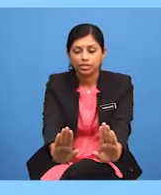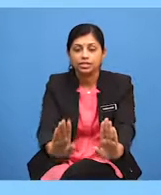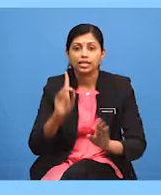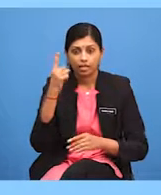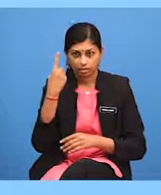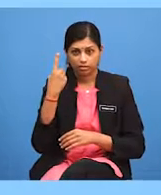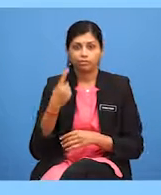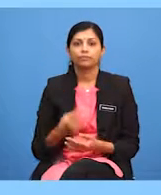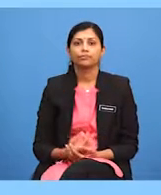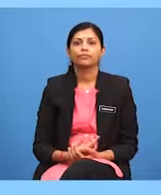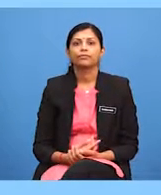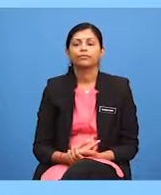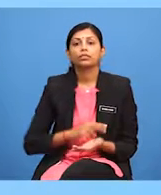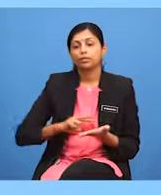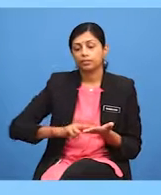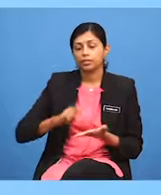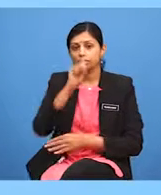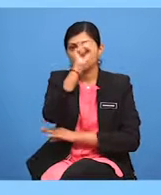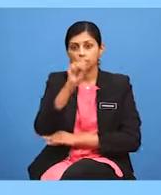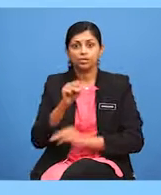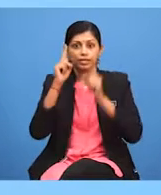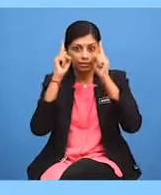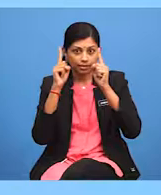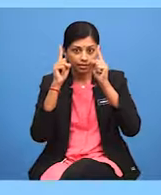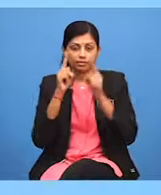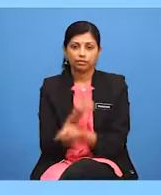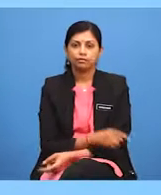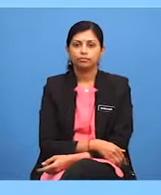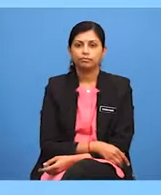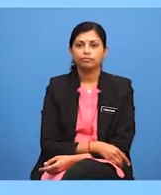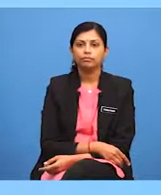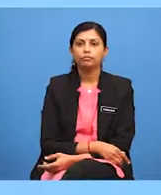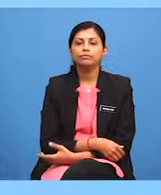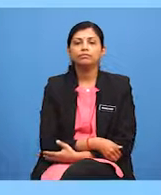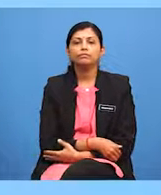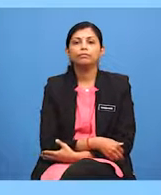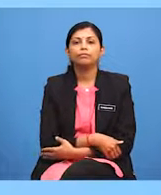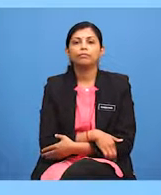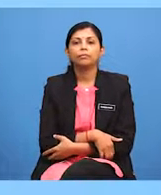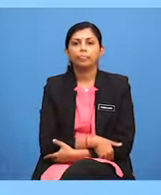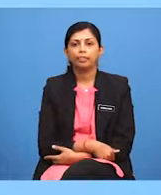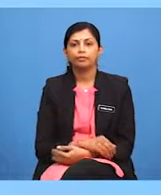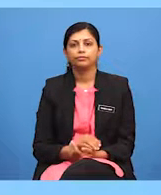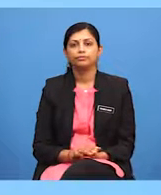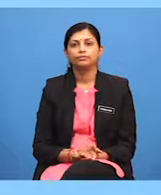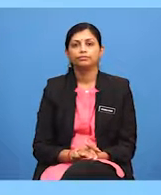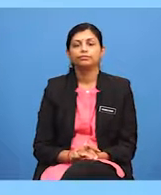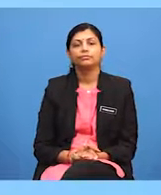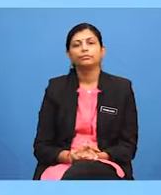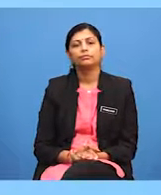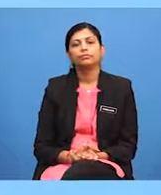Berapakah kuasa yang digunakan jika ia mengambil masa 2 saat